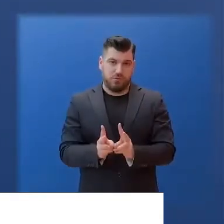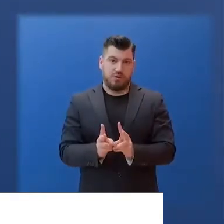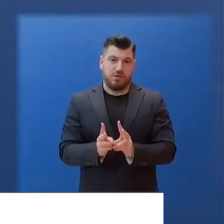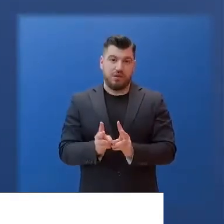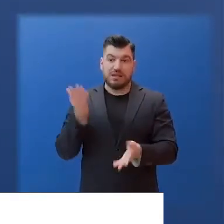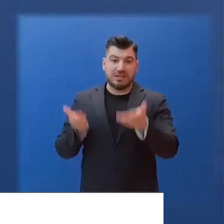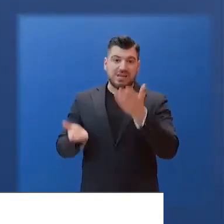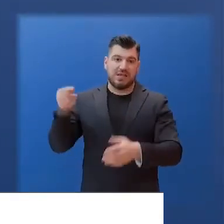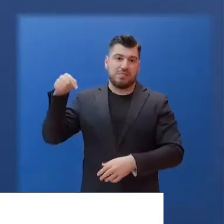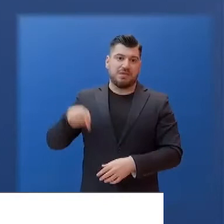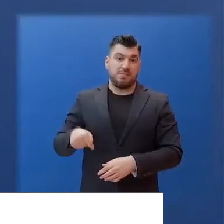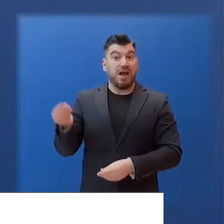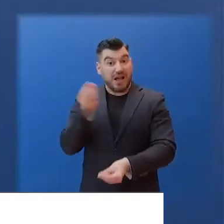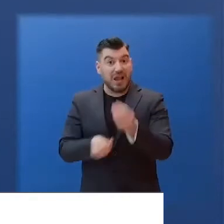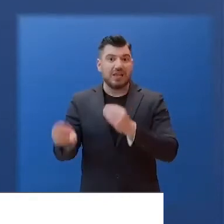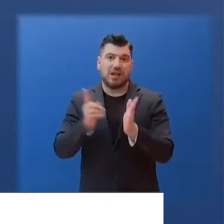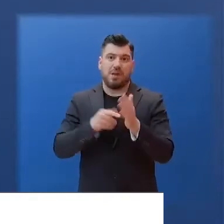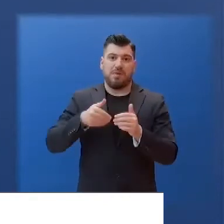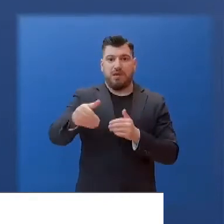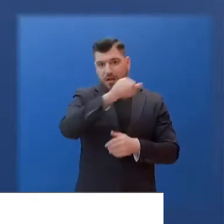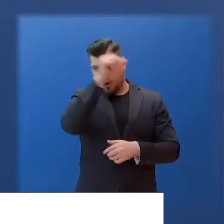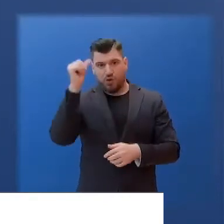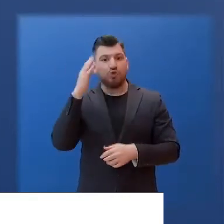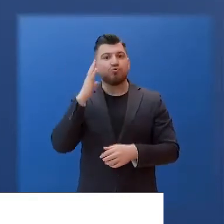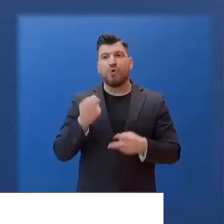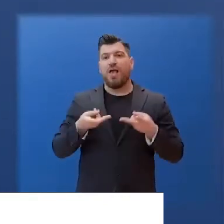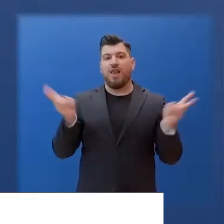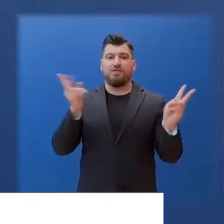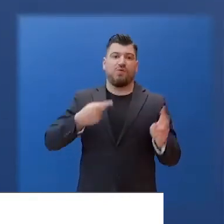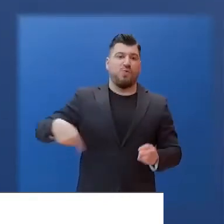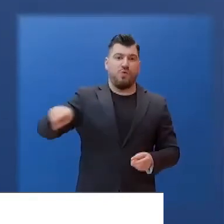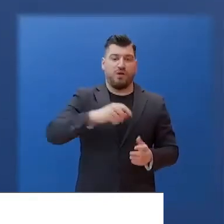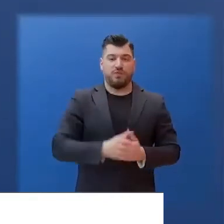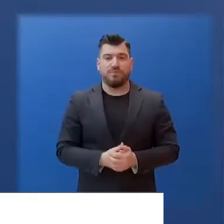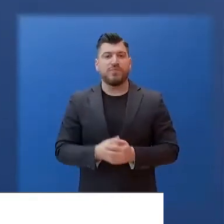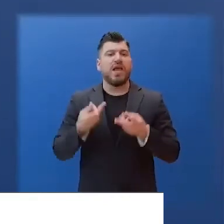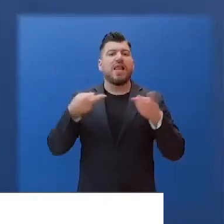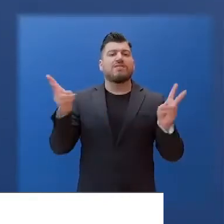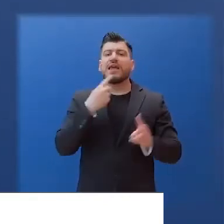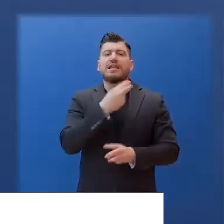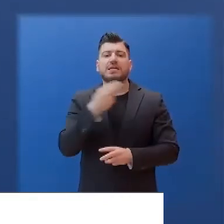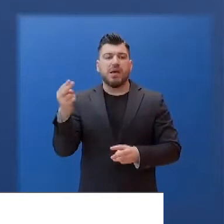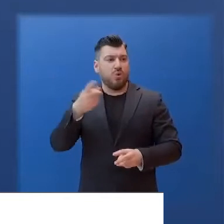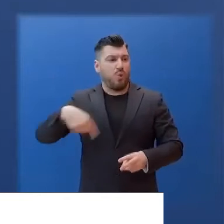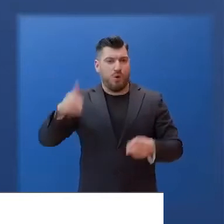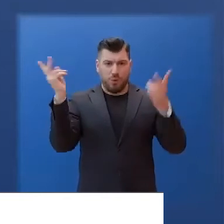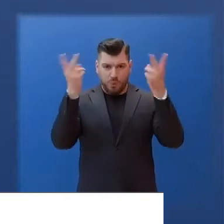ό,τι είναι και σήμερα, ώστε να περάσουμε ένα καλοκαίρι πραγματικά ελεύθερο. Ελευθερία δεν σημαίνει